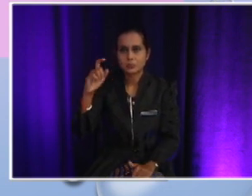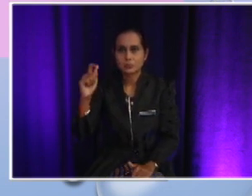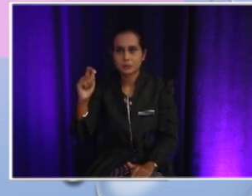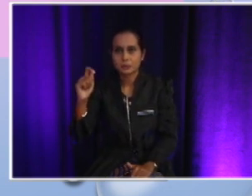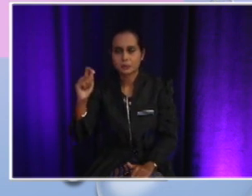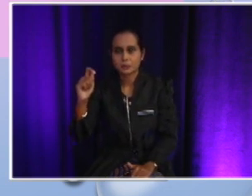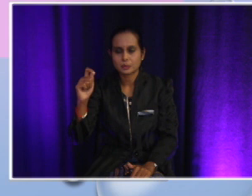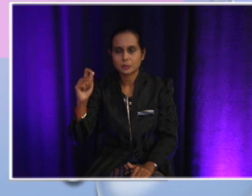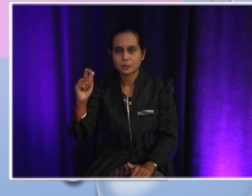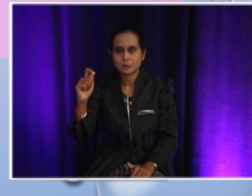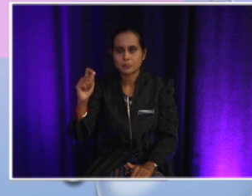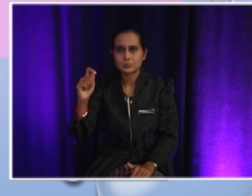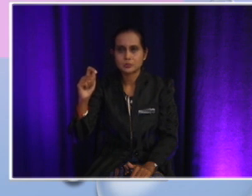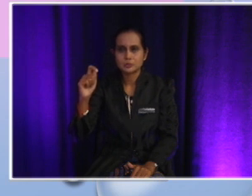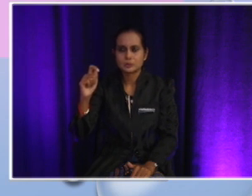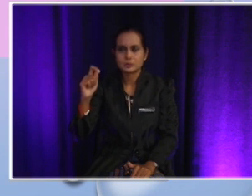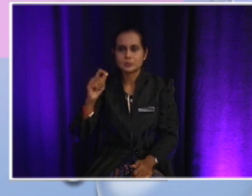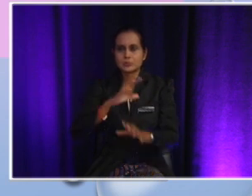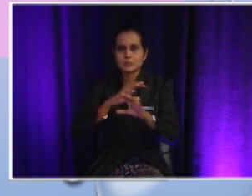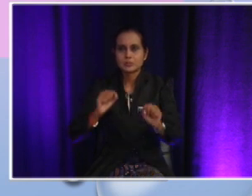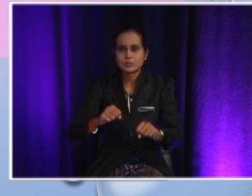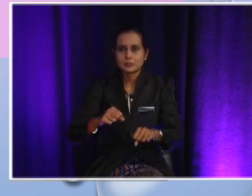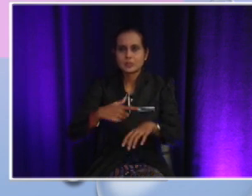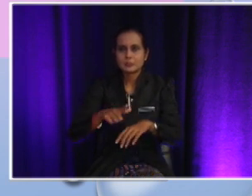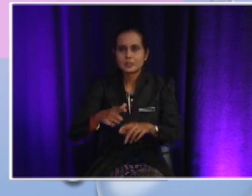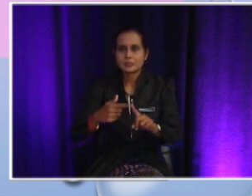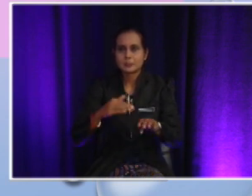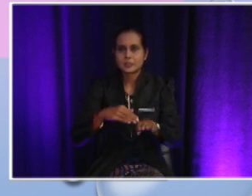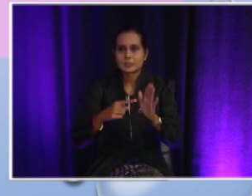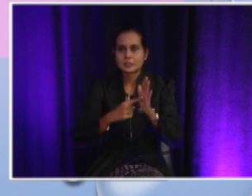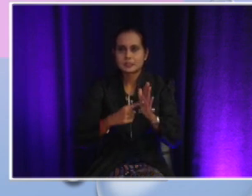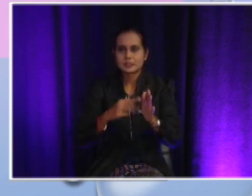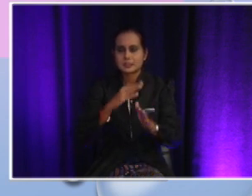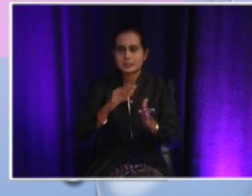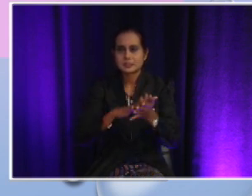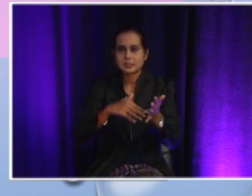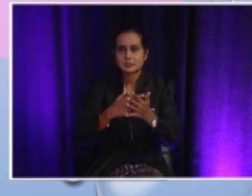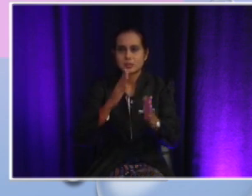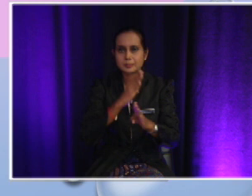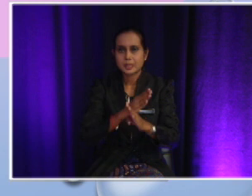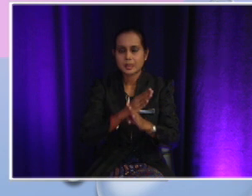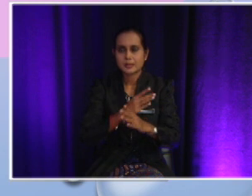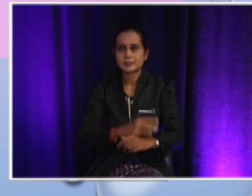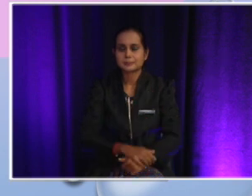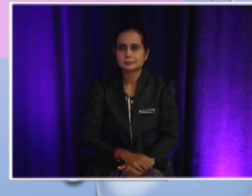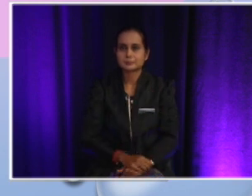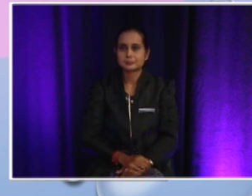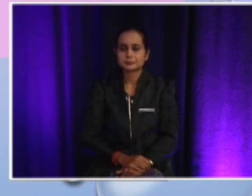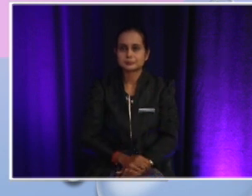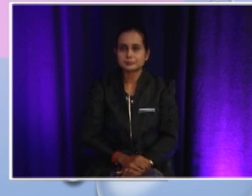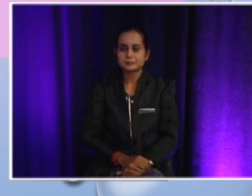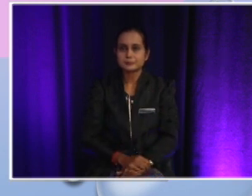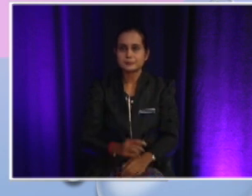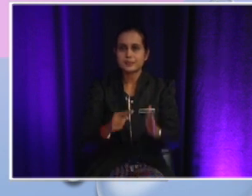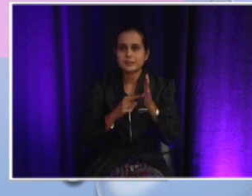kena tahu gate, mesti kita tak boleh lepas daripada simbol dan jadual kebenaran. Okey. Okey, kat sini berdasarkan